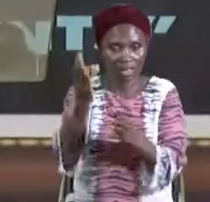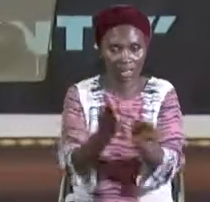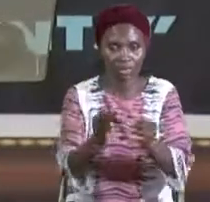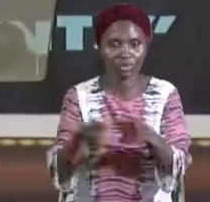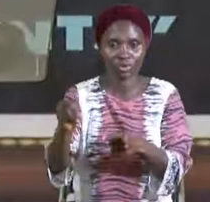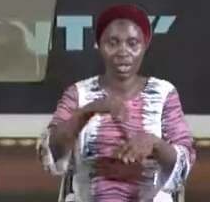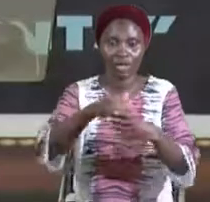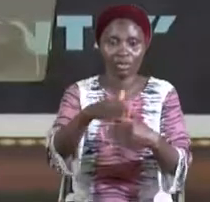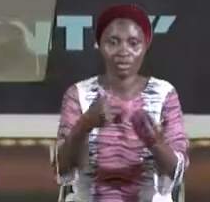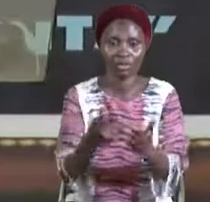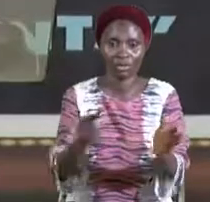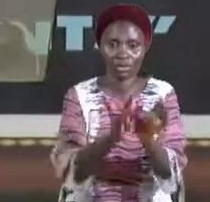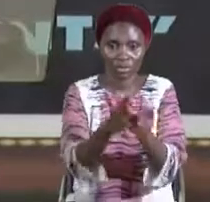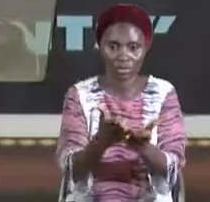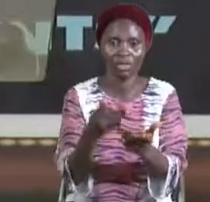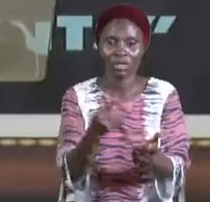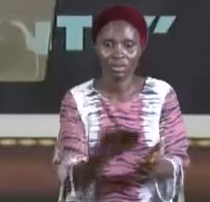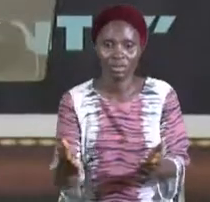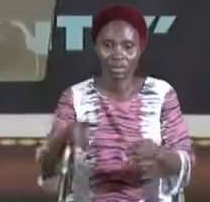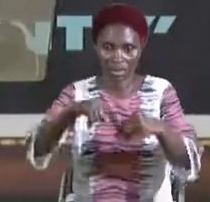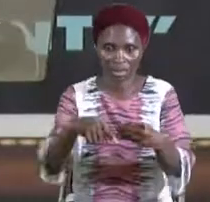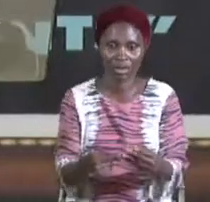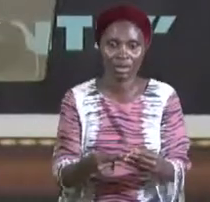qui le concernait.